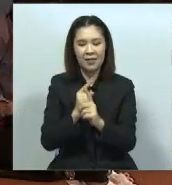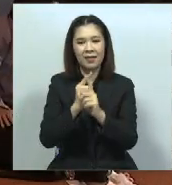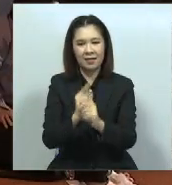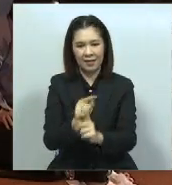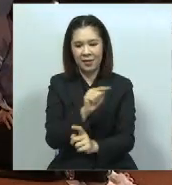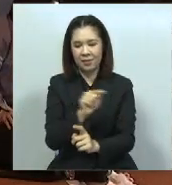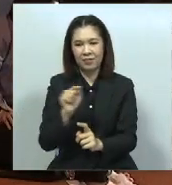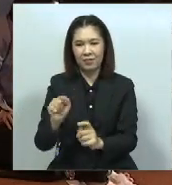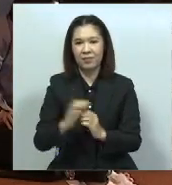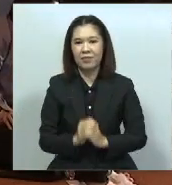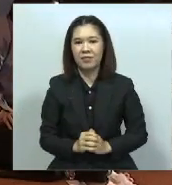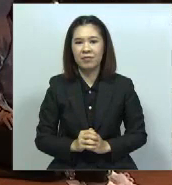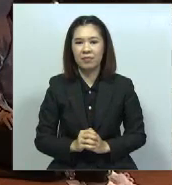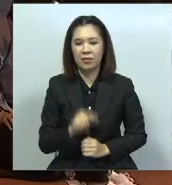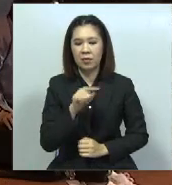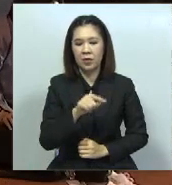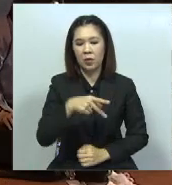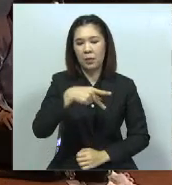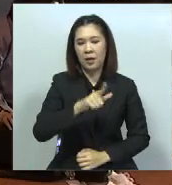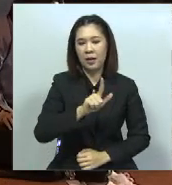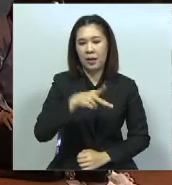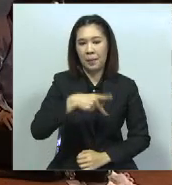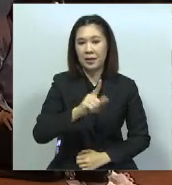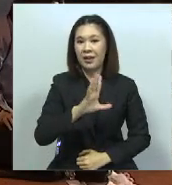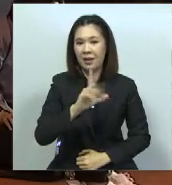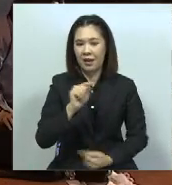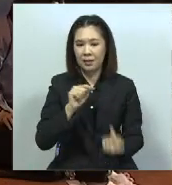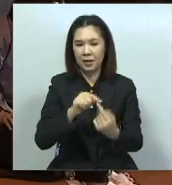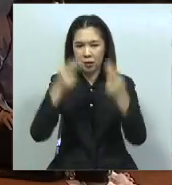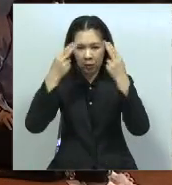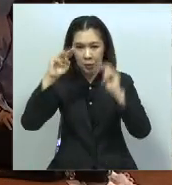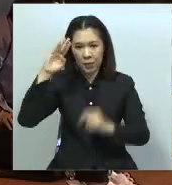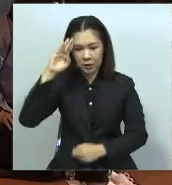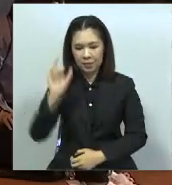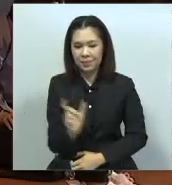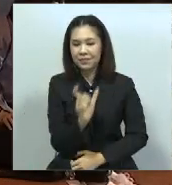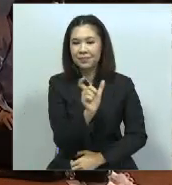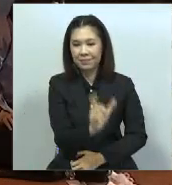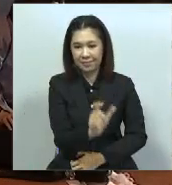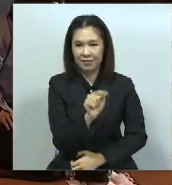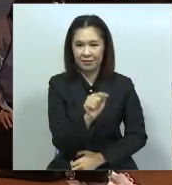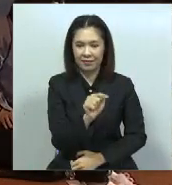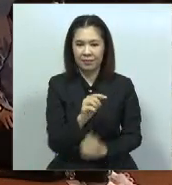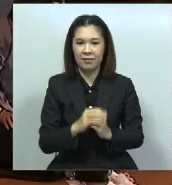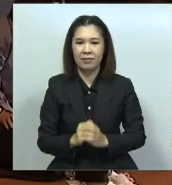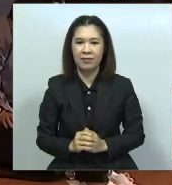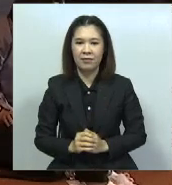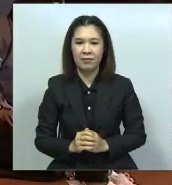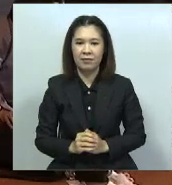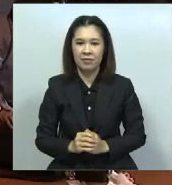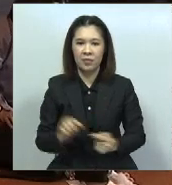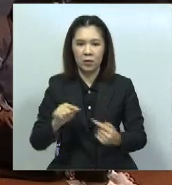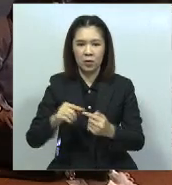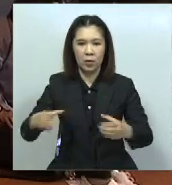ค่ะเพราะว่าฝั่งของพรรคพลังประชารัฐมีการเสนอชื่อของพลเอกประยุทธ์จันทร์โอชาเป็นแคนดิเดตนายกรัฐมนตรีในขณะที่ในส่ว